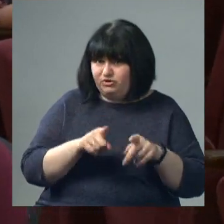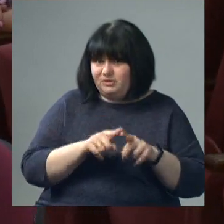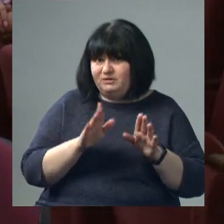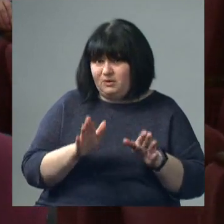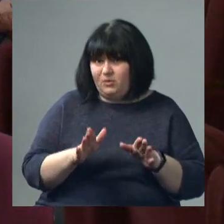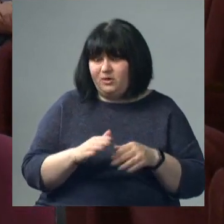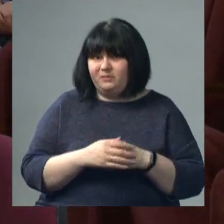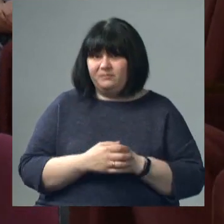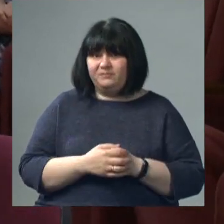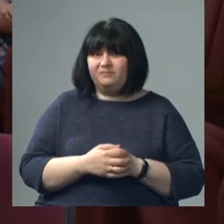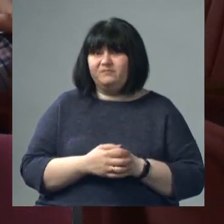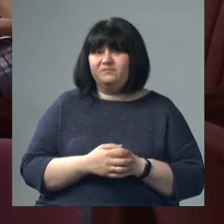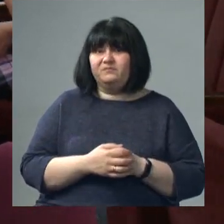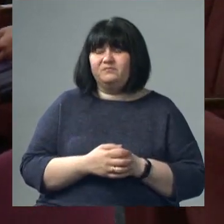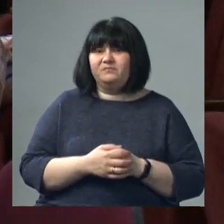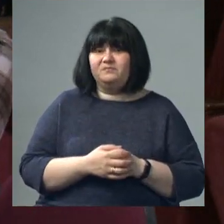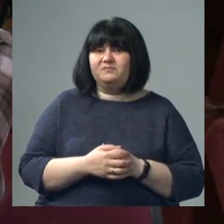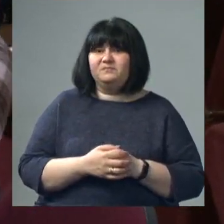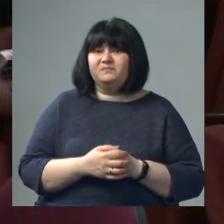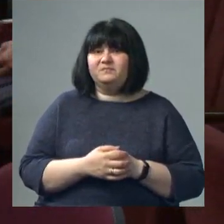он эдуард горелов программа такой день на мире белогорья